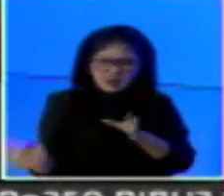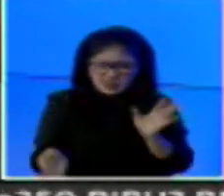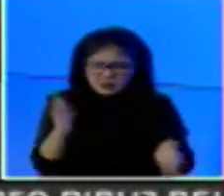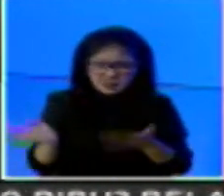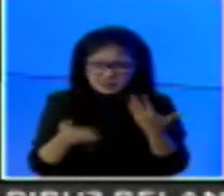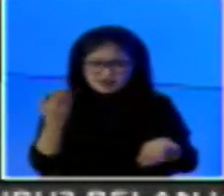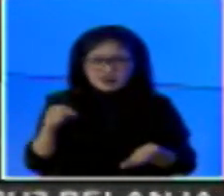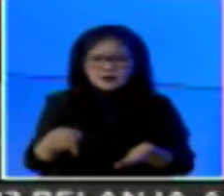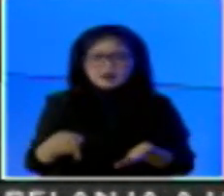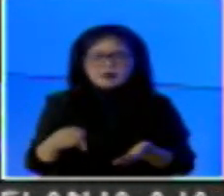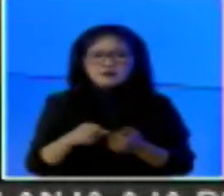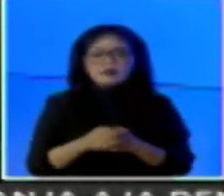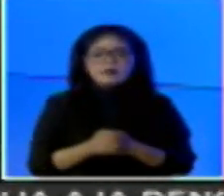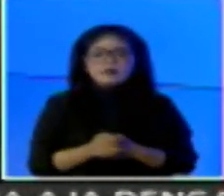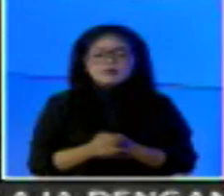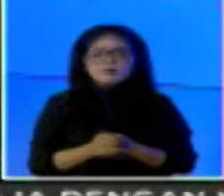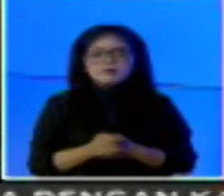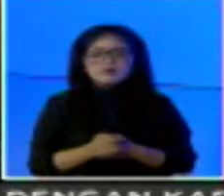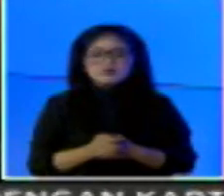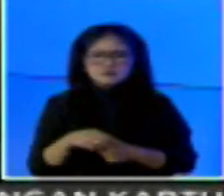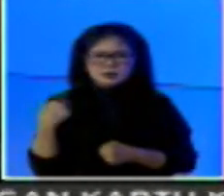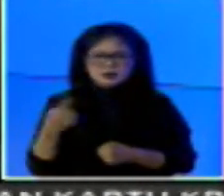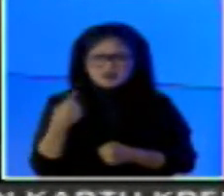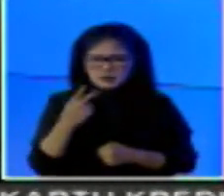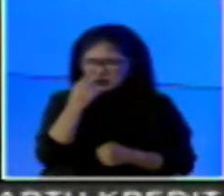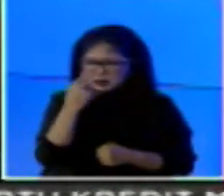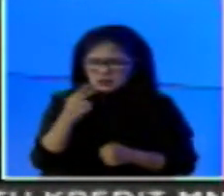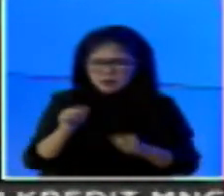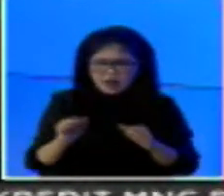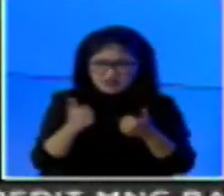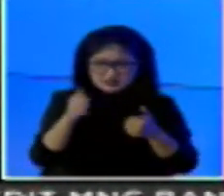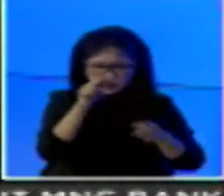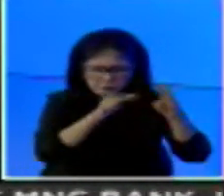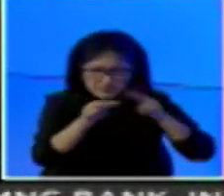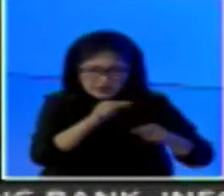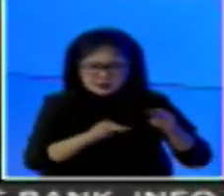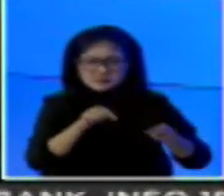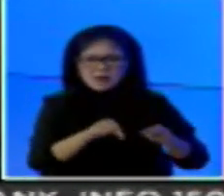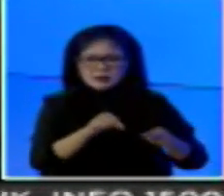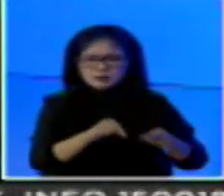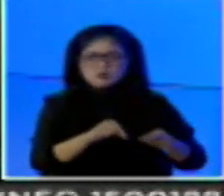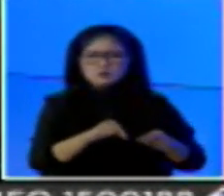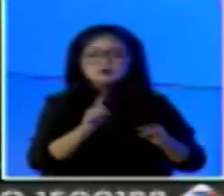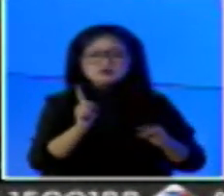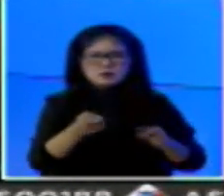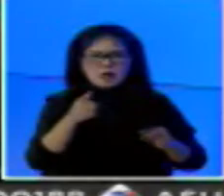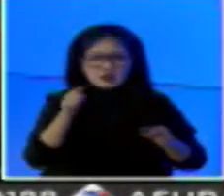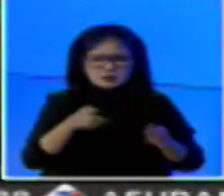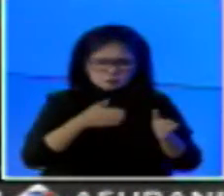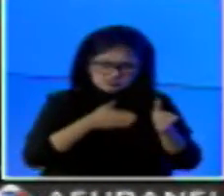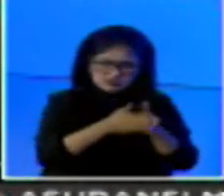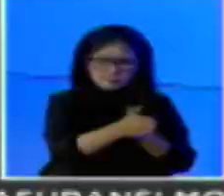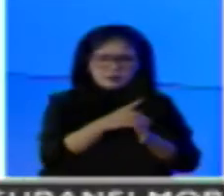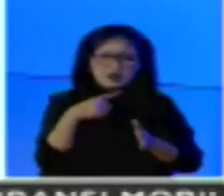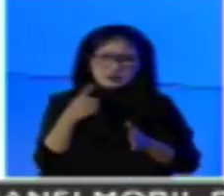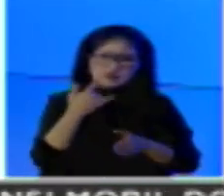kegiatan sidak di sana. Nah, oleh karena itu nanti kita lihat dari pemeriksaannya, kalau dia melewati batas apa, tentunya kita akan sidangkan pidana nanti